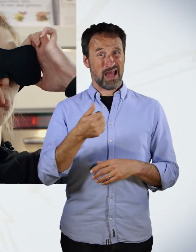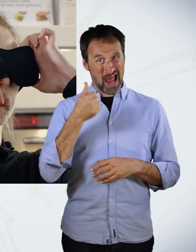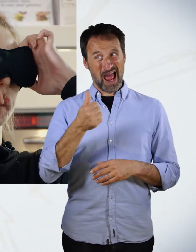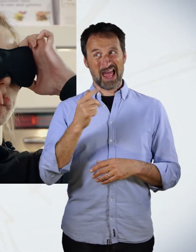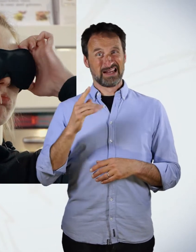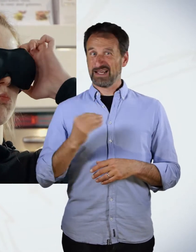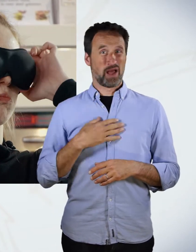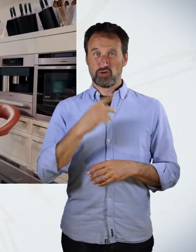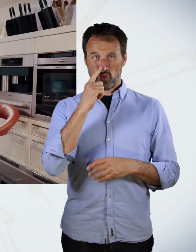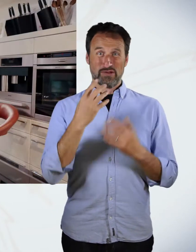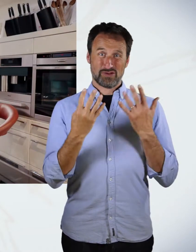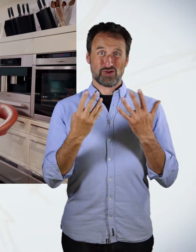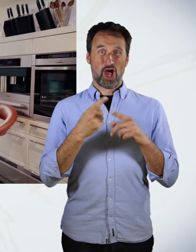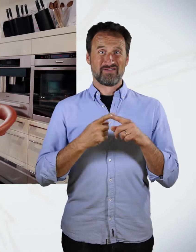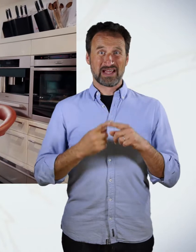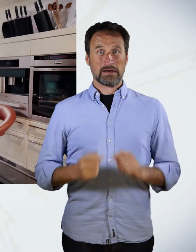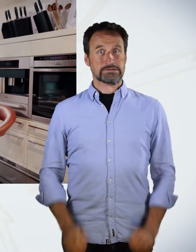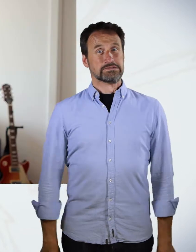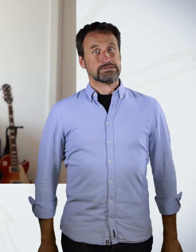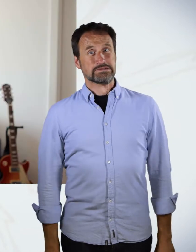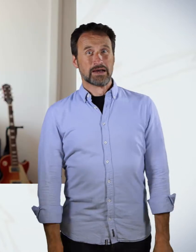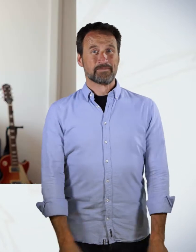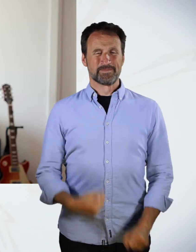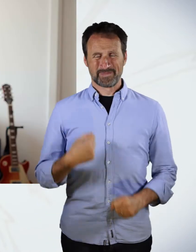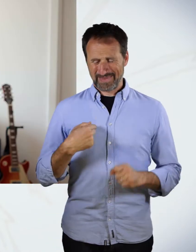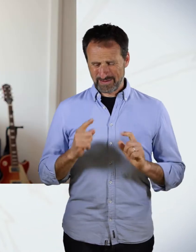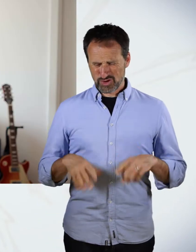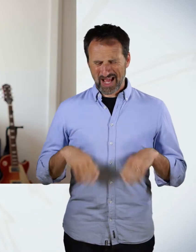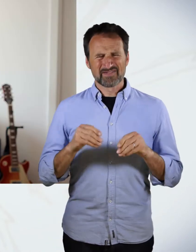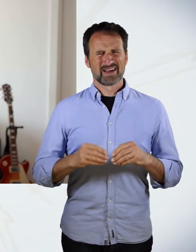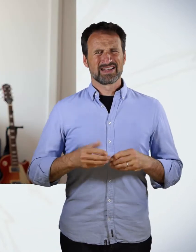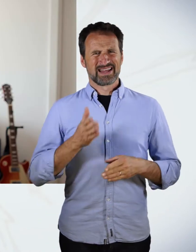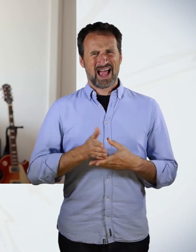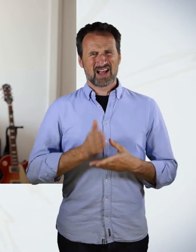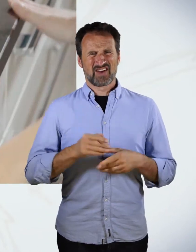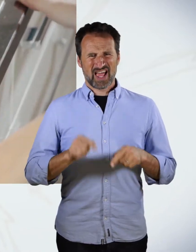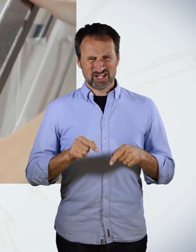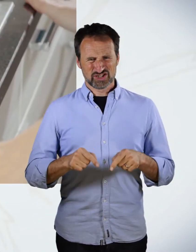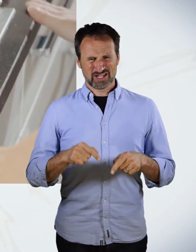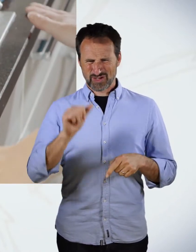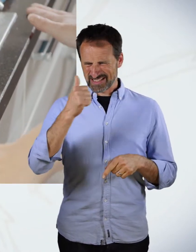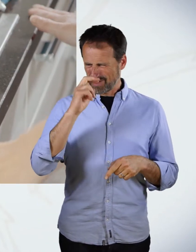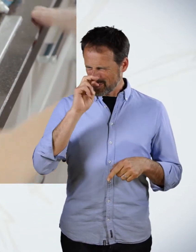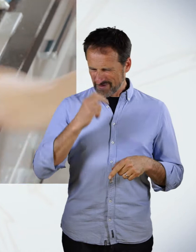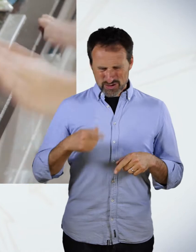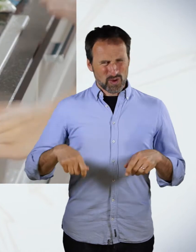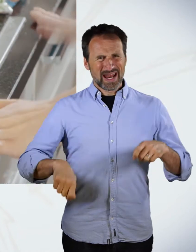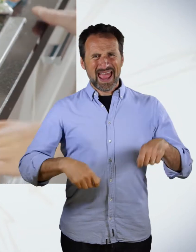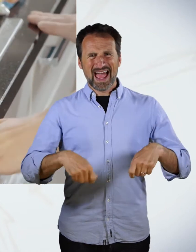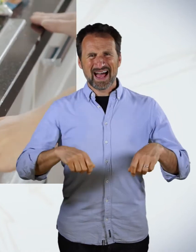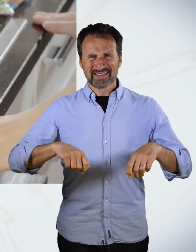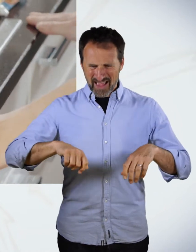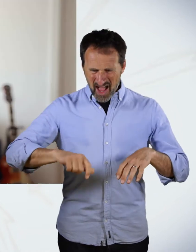9 Fingern. So, also, wir müssten jetzt mit dem Gehacktes anfangen. Das heißt, ich müsste den Herd, der hoffentlich irgendwie vor mir ist, jetzt versuchen anzuschalten. Du musst ja